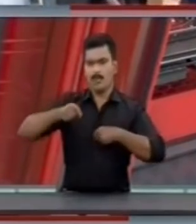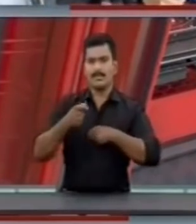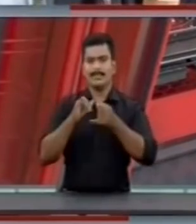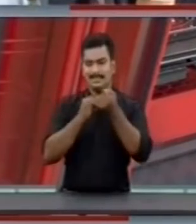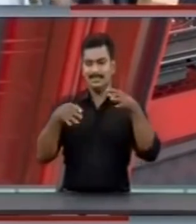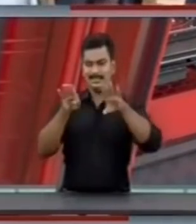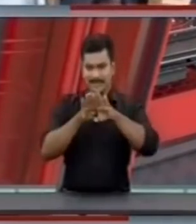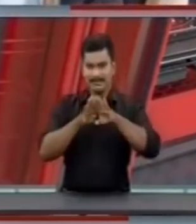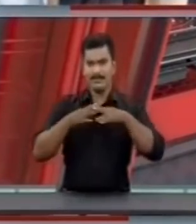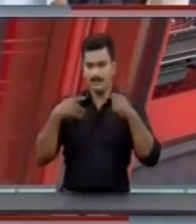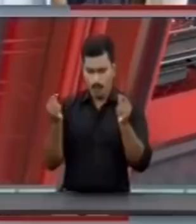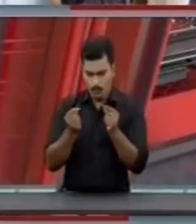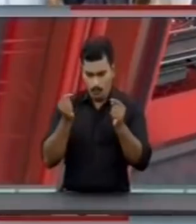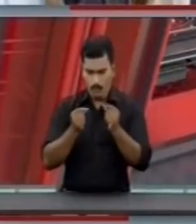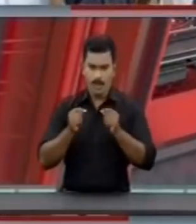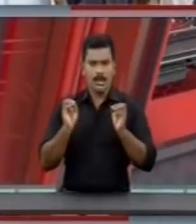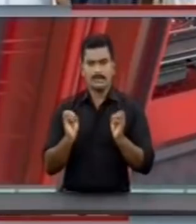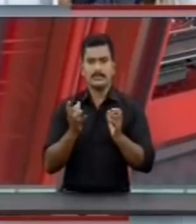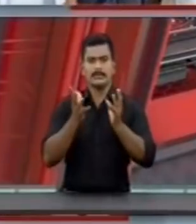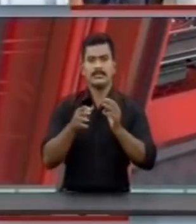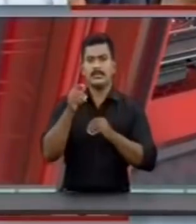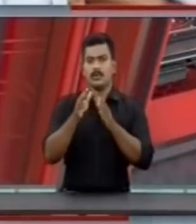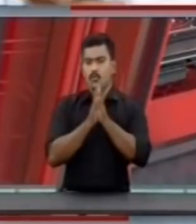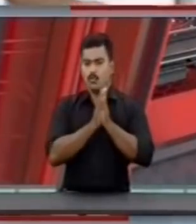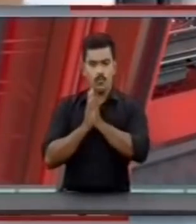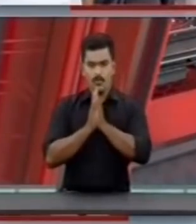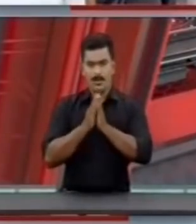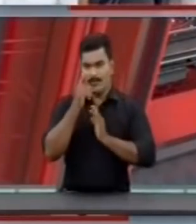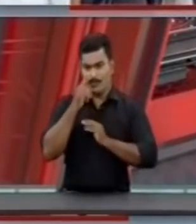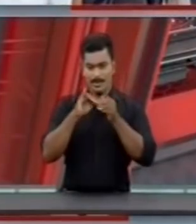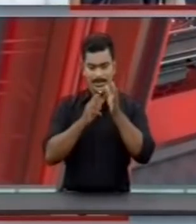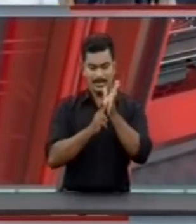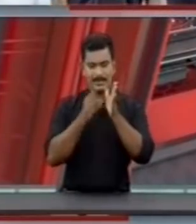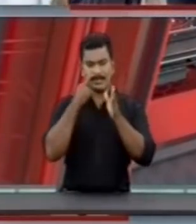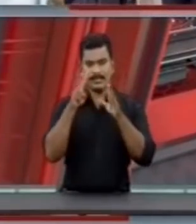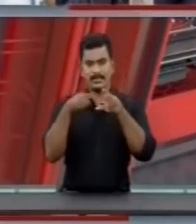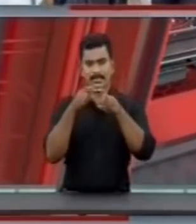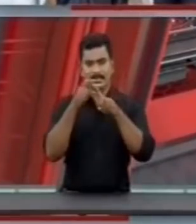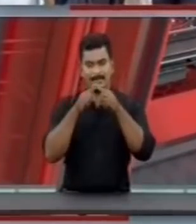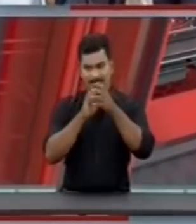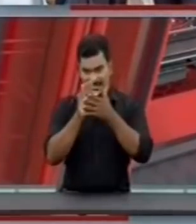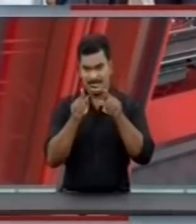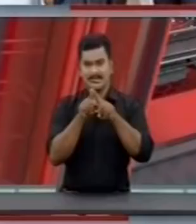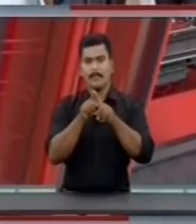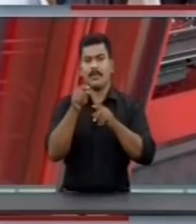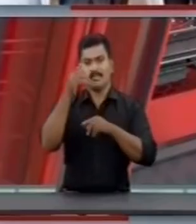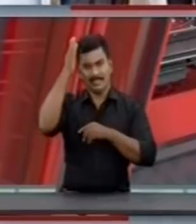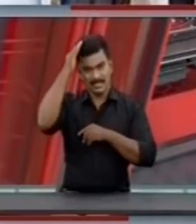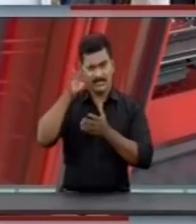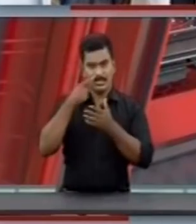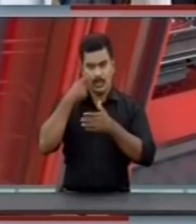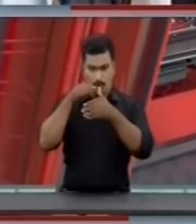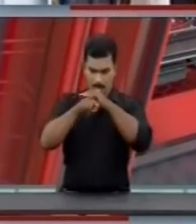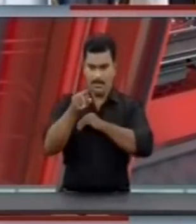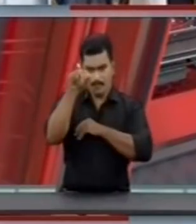അതുപോലെ ഗുരുവായൂരിലെ ഹർജിക്കാരി കൂടിയായിട്ടുള്ള സ്ഥാനാർത്ഥി ശ്രീമതി നിവേദിത, ഈ രണ്ടുപേരുമാണ് ഹർജിയുമായി ഇന്ന് കോടതിയെ സമീപിച്ചത്. ഈ ഹർജിയിൽ ഇവർ